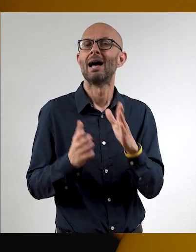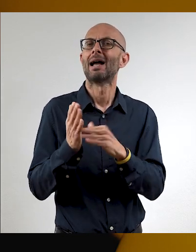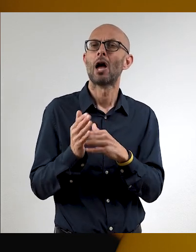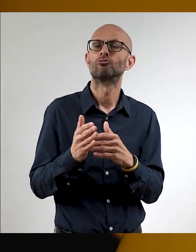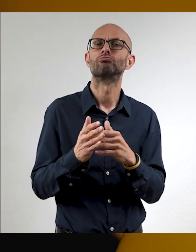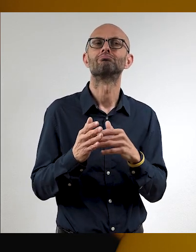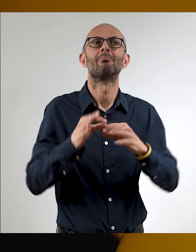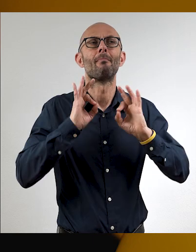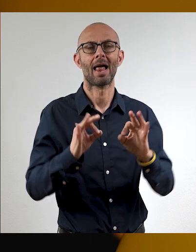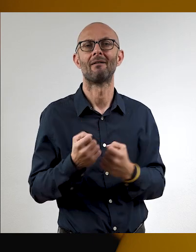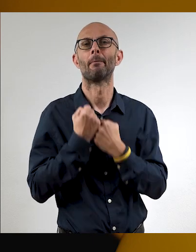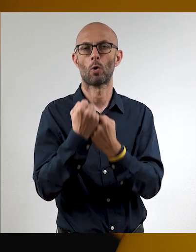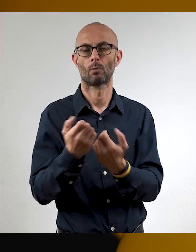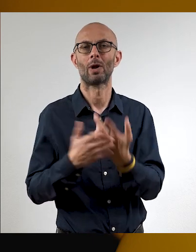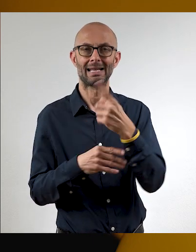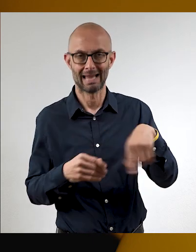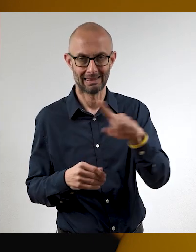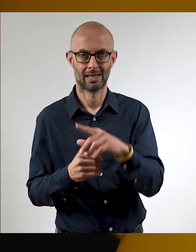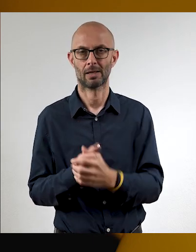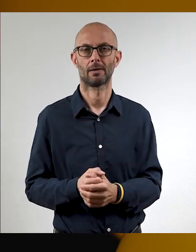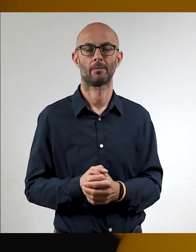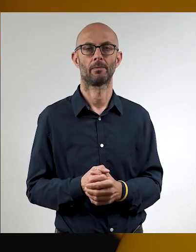kakšna je prava podpora za njih.